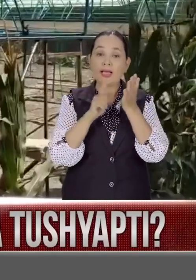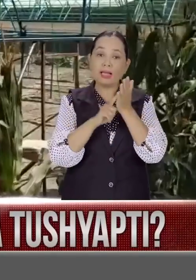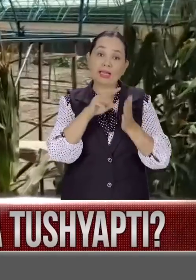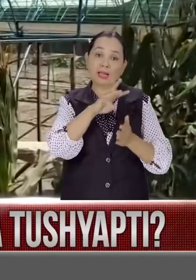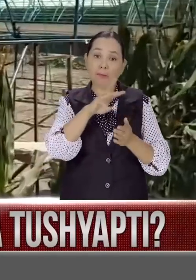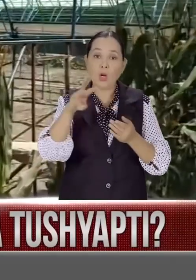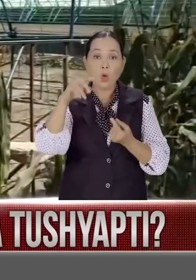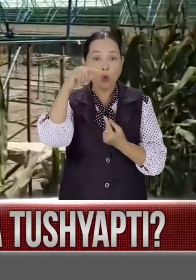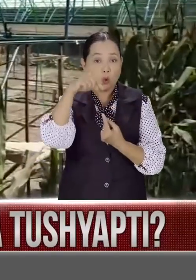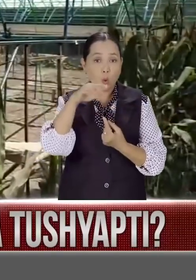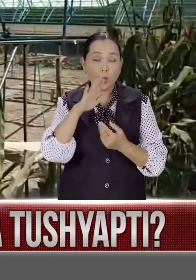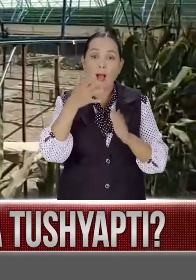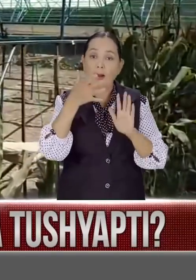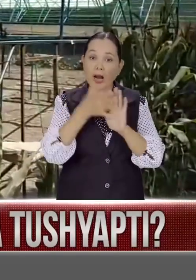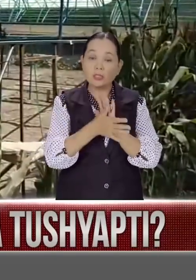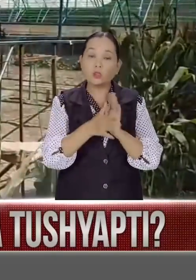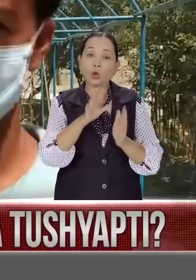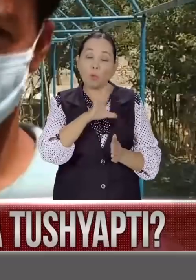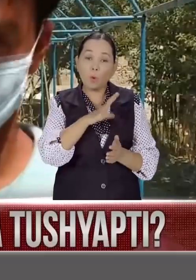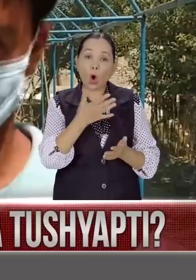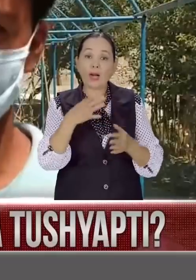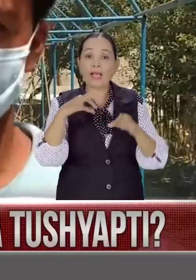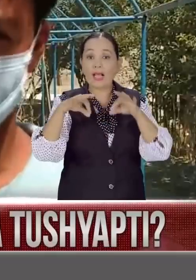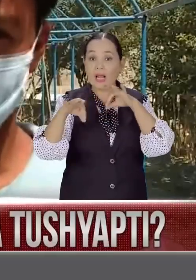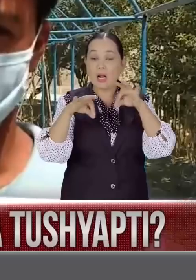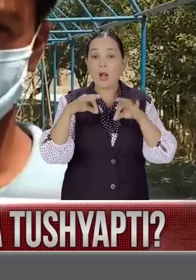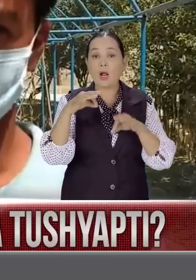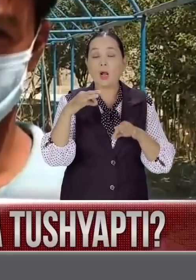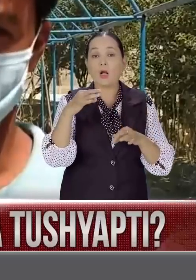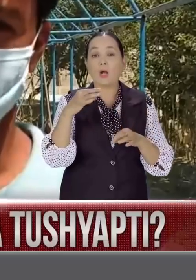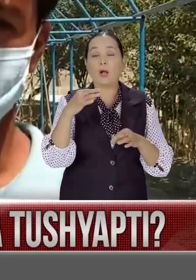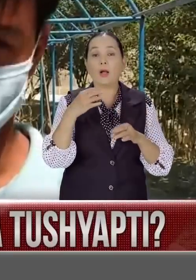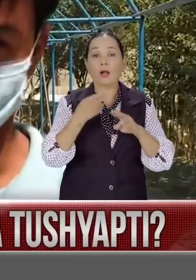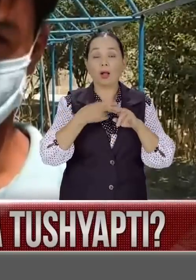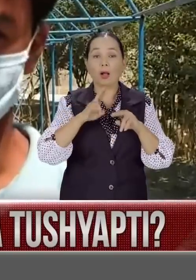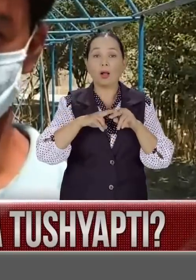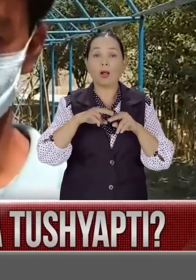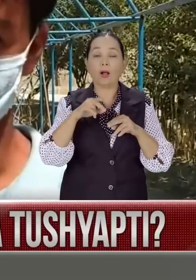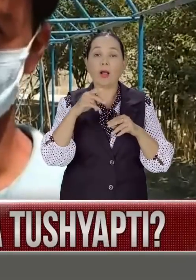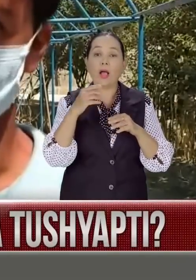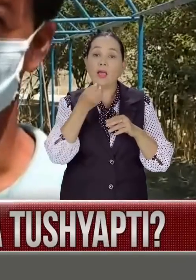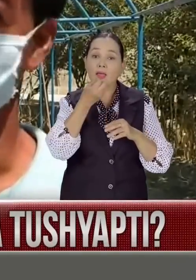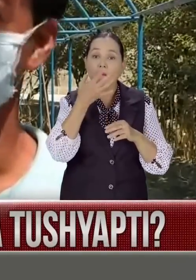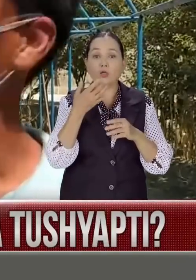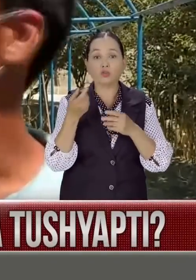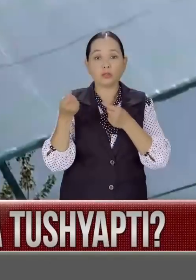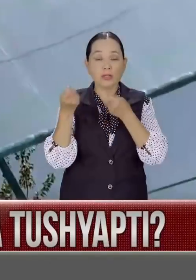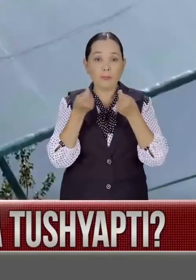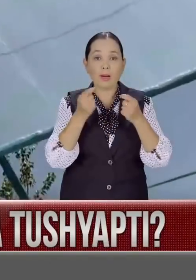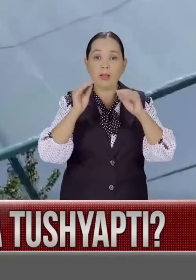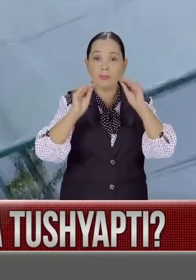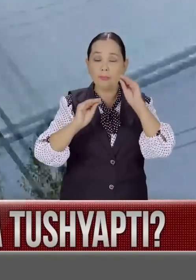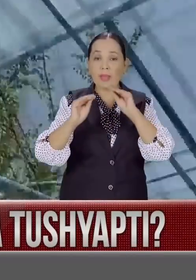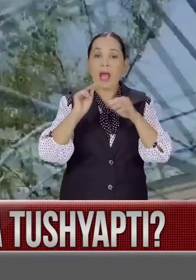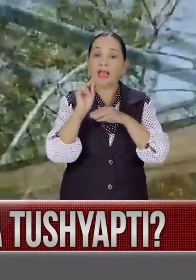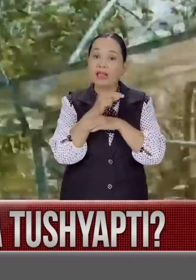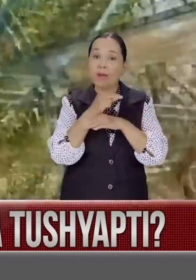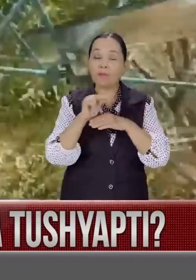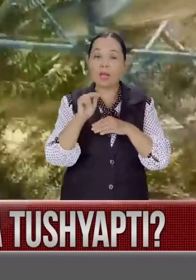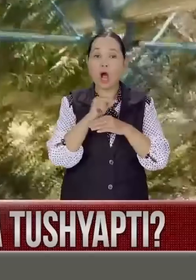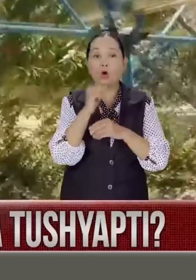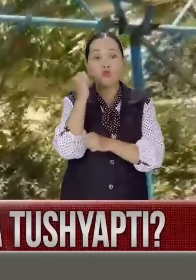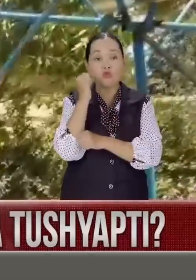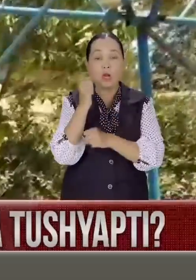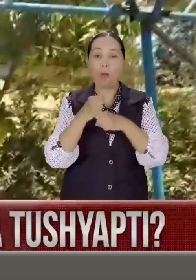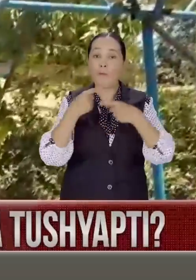to'g'ri keladi. Rasxoti bo'ladi, kelyonkasi ham 4-5 yillik, turistik, koreysk hisobi yaxshi kelyonka. Ta'minotchi sifatida mana 2